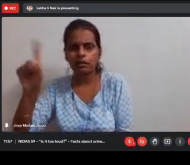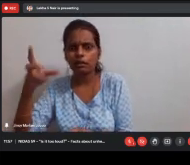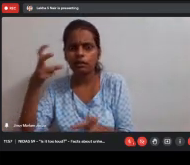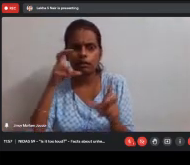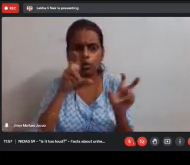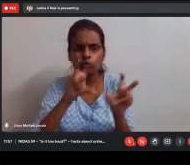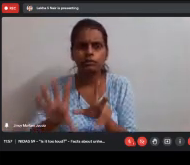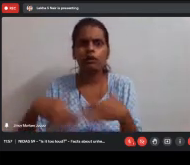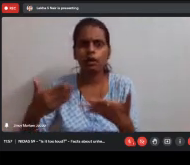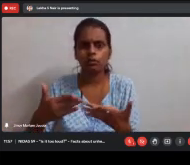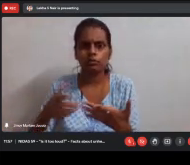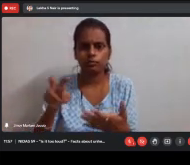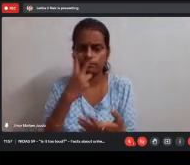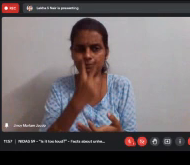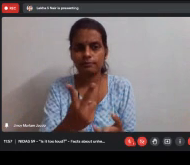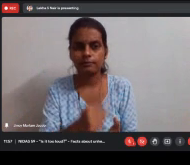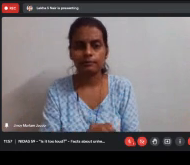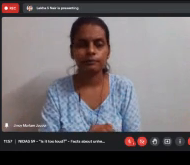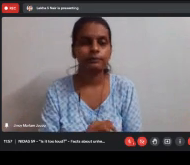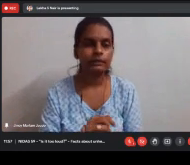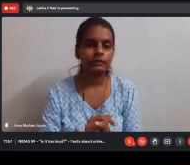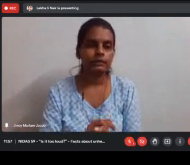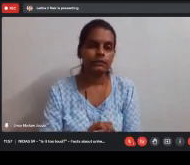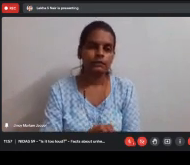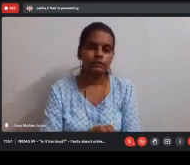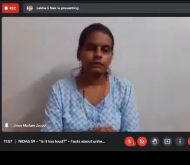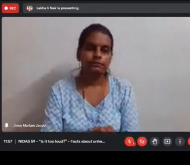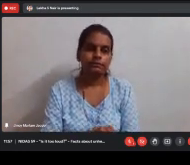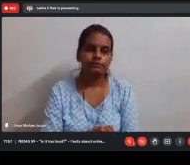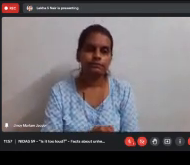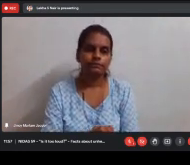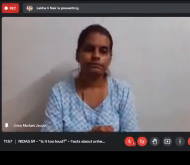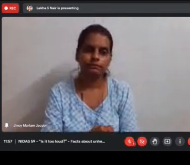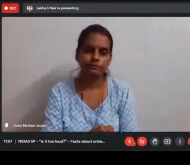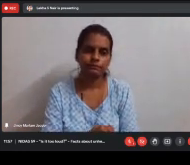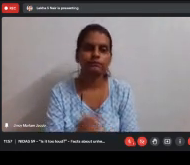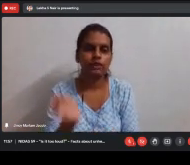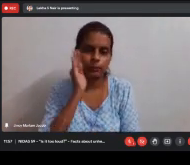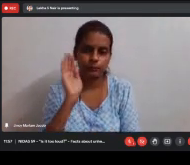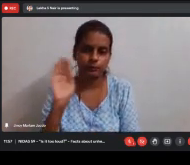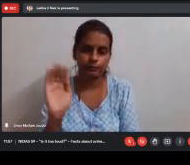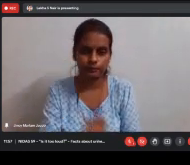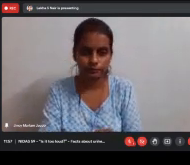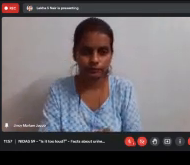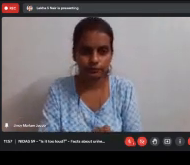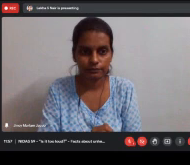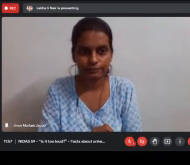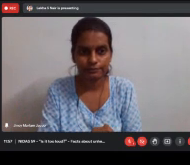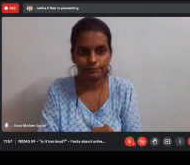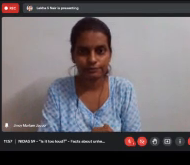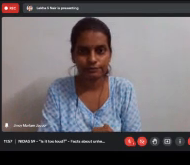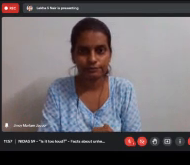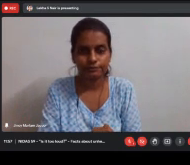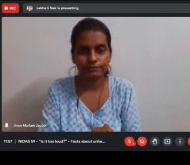പറയുമ്പോൾ കേൾവിക്കുറവില്ലാത്തൊരു വ്യക്തി അതെങ്ങനെ കേൾക്കുന്നു, രണ്ടാമത് എങ്ങനെയെന്ന് വെച്ച് കഴിഞ്ഞാൽ കേൾവിക്കുറവ് ഉള്ളൊരു വ്യക്തി ആ